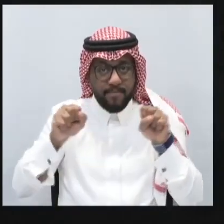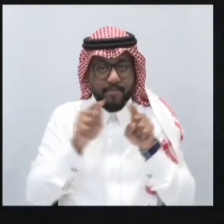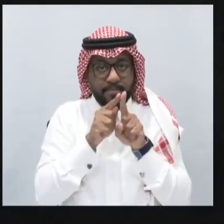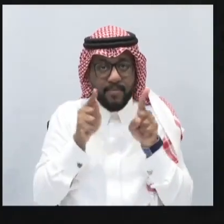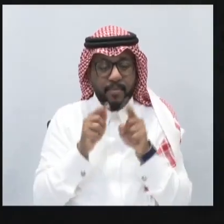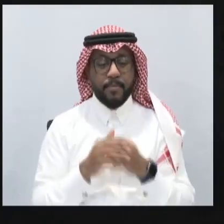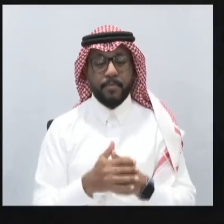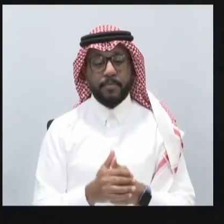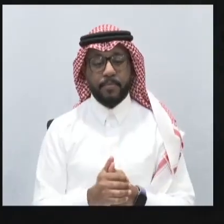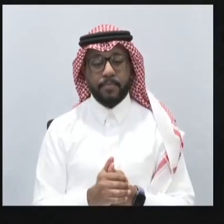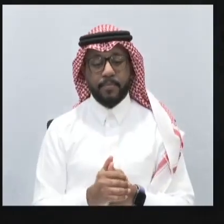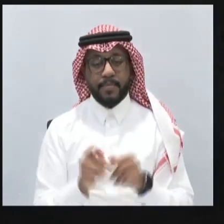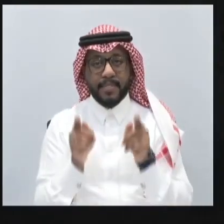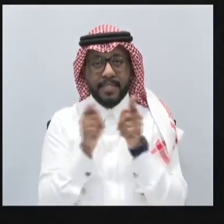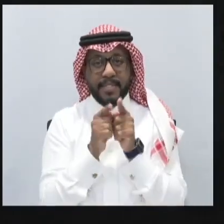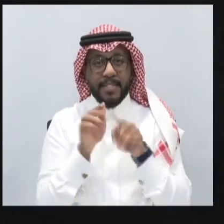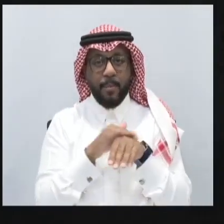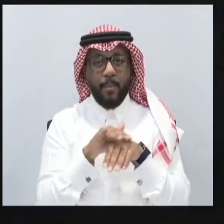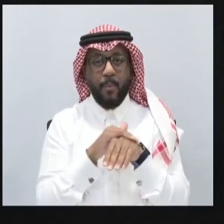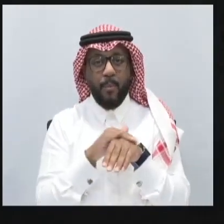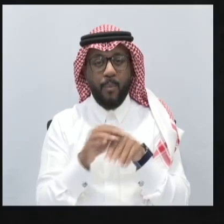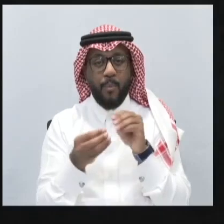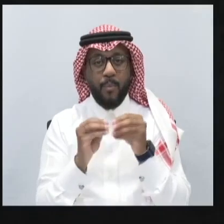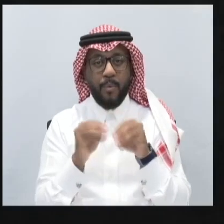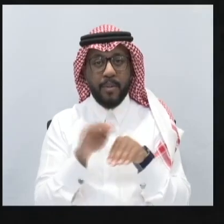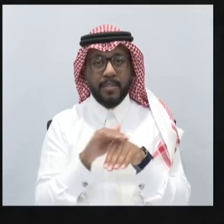ايش من الاعشاب شريط بني